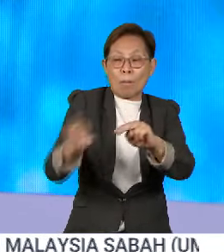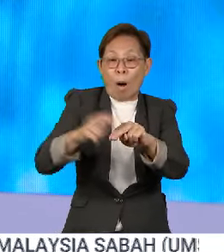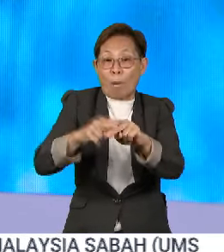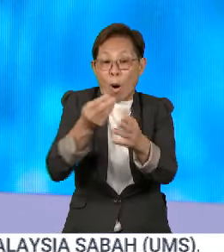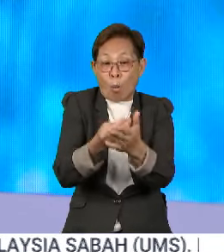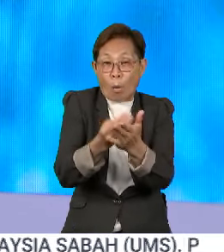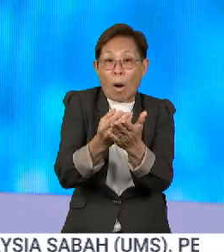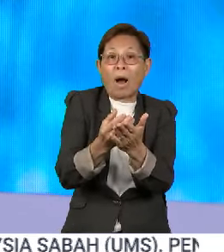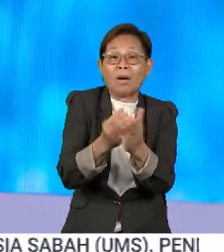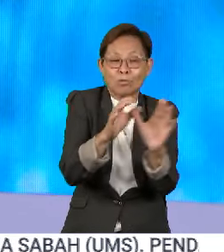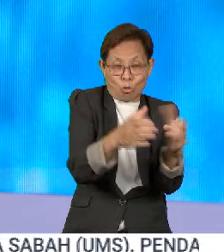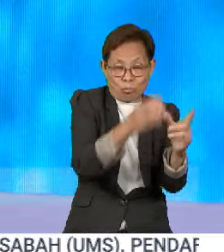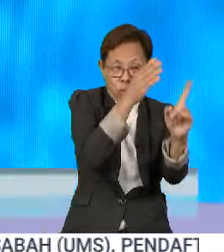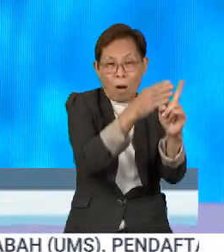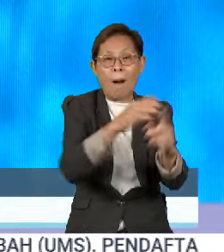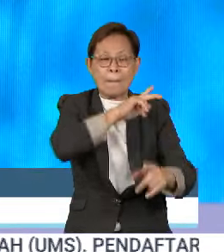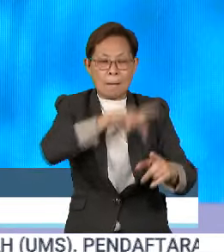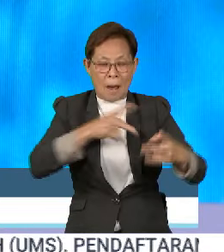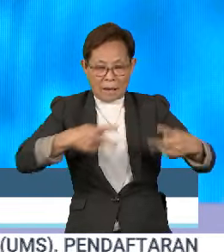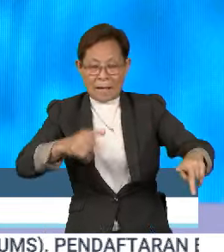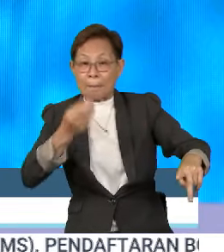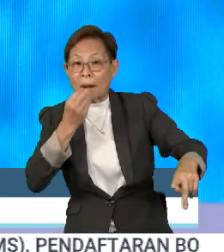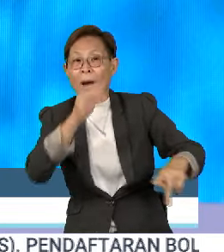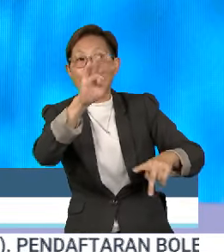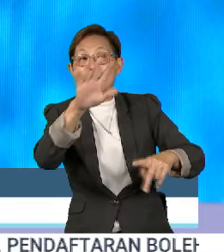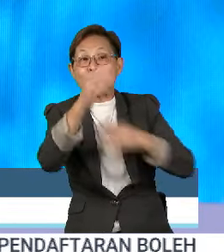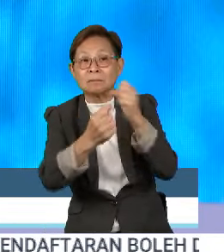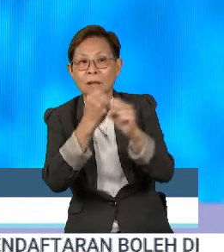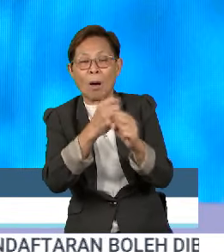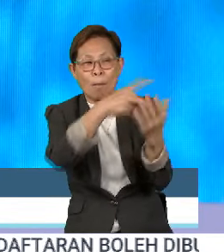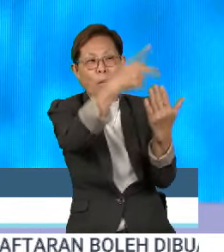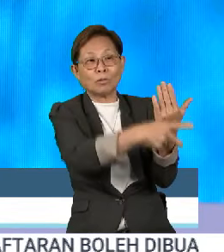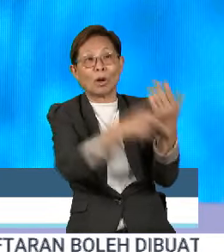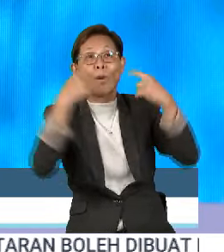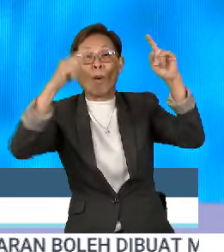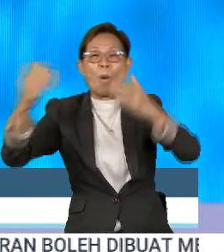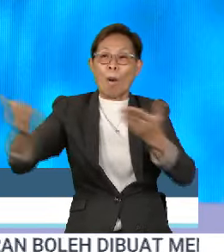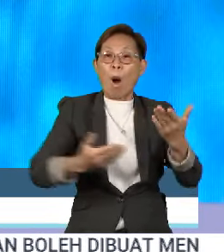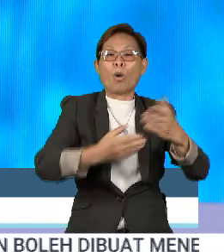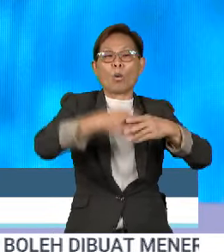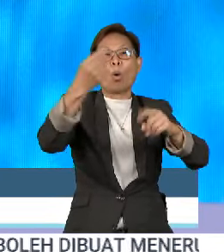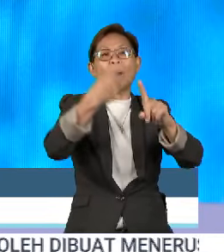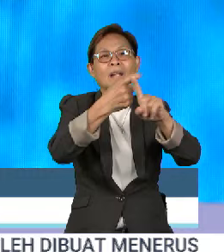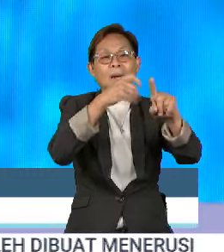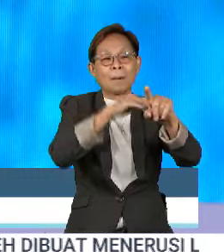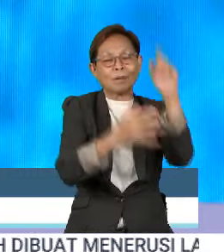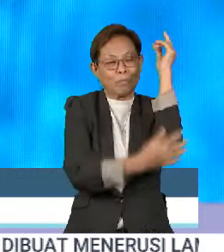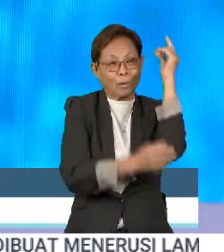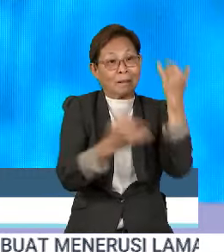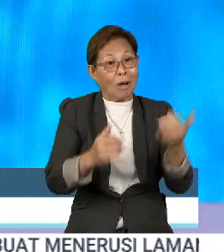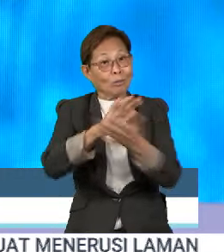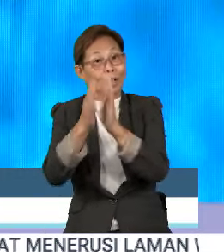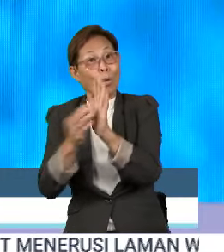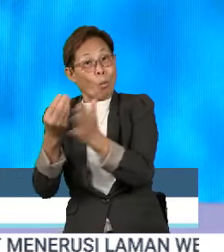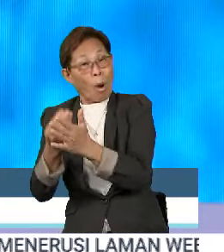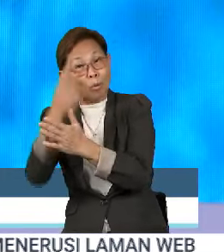sasar. Pemilik kedai makan Rosmani Ismail, 45 tahun, berkata projek itu berjaya membawanya keluar dari kepompong kemiskinan dengan